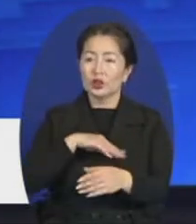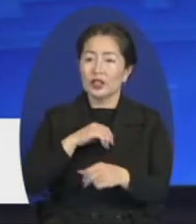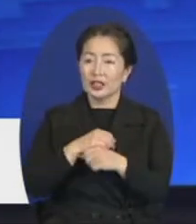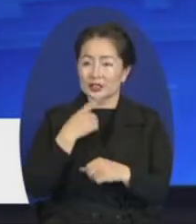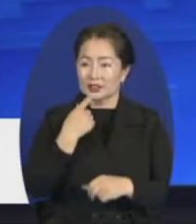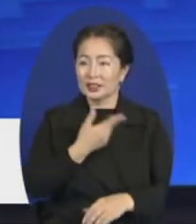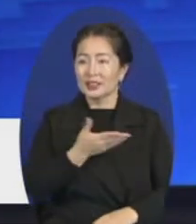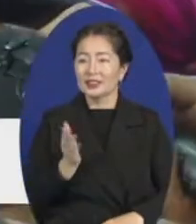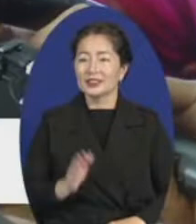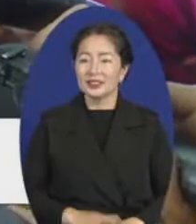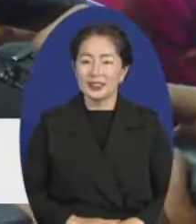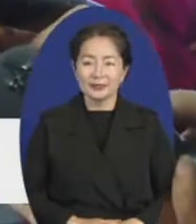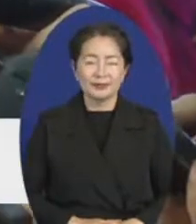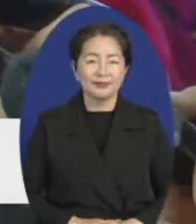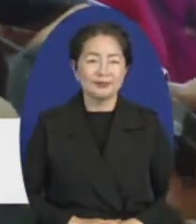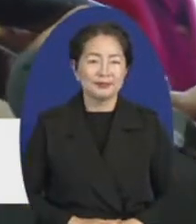мэдгэлээ.